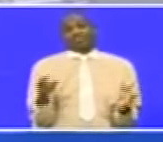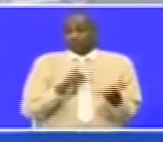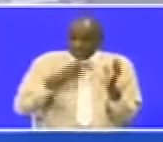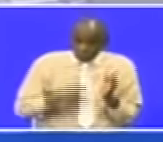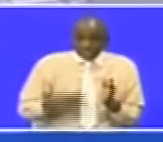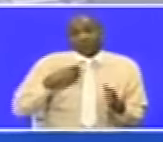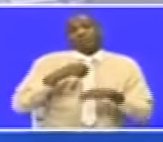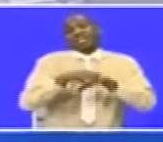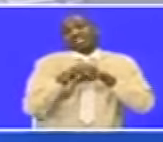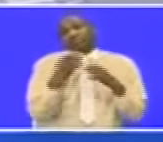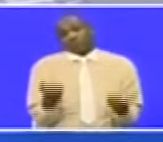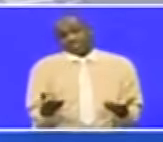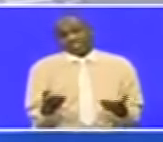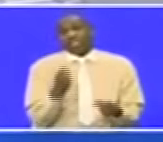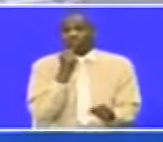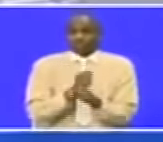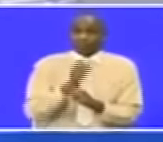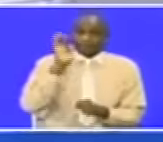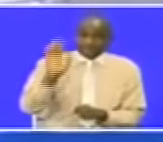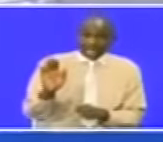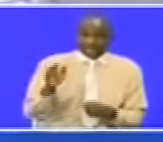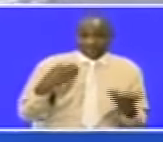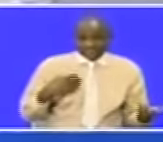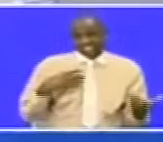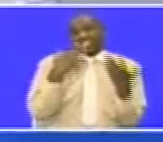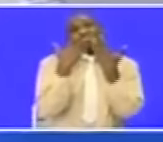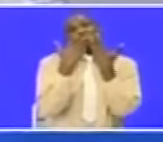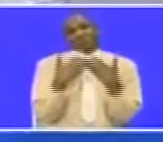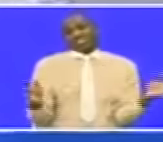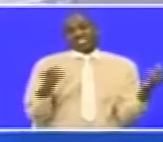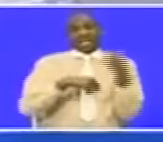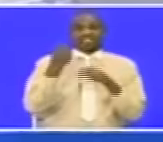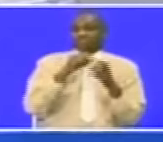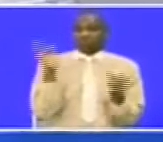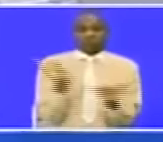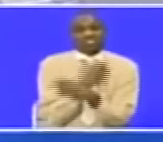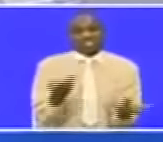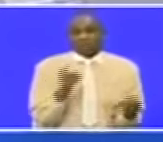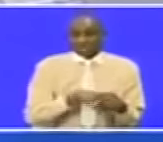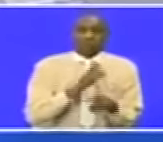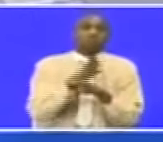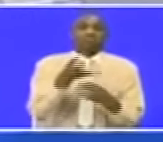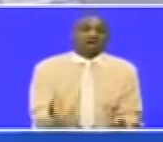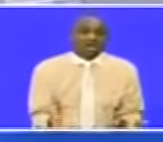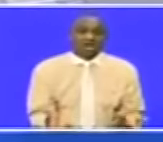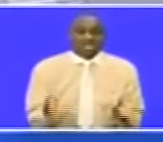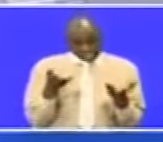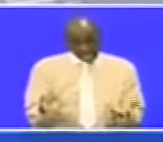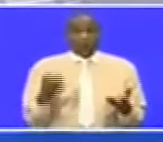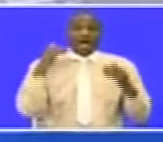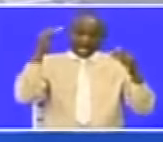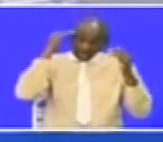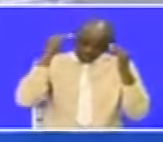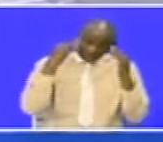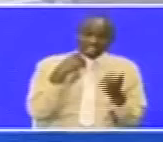kwa kimombo, kazi yake has been overtaken by events. So hiyo judgment ya mahakama kuu